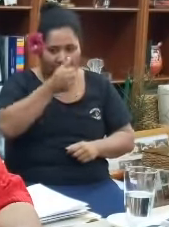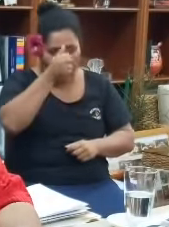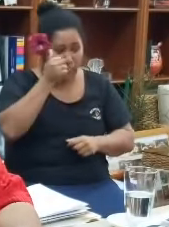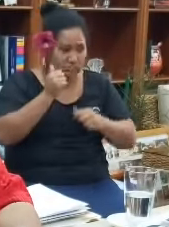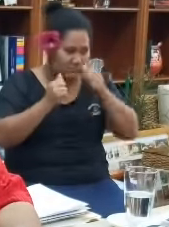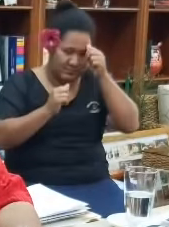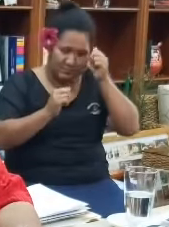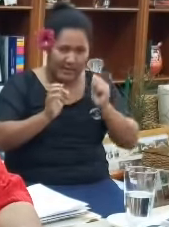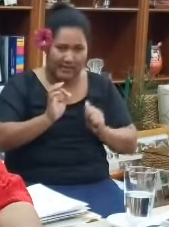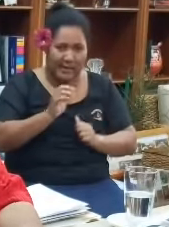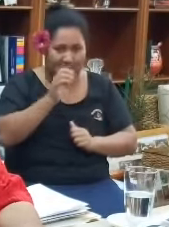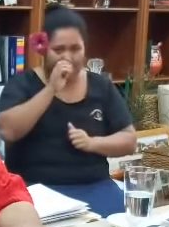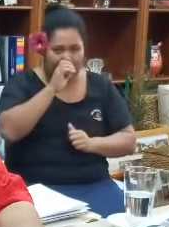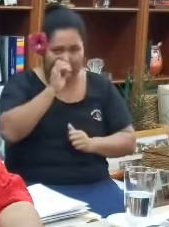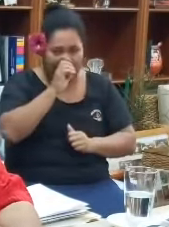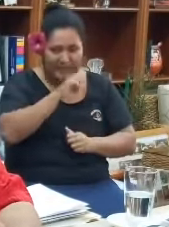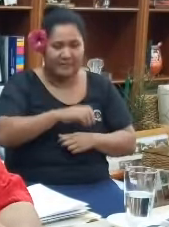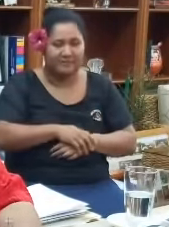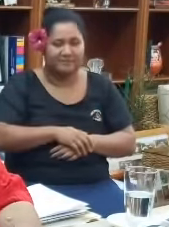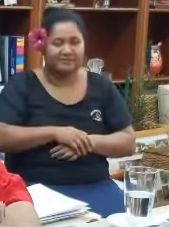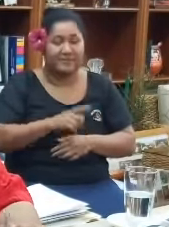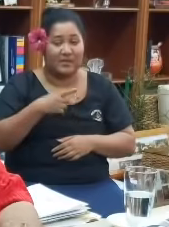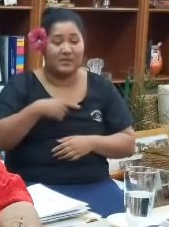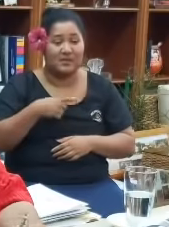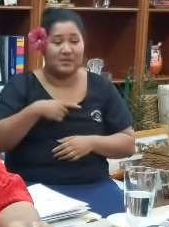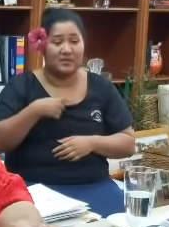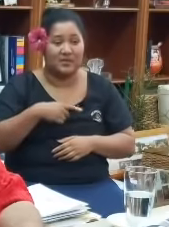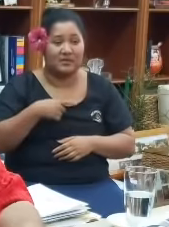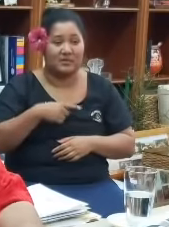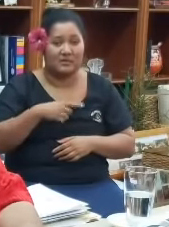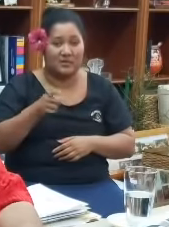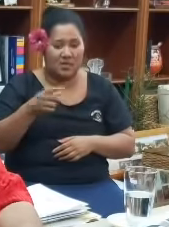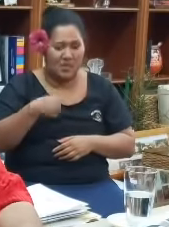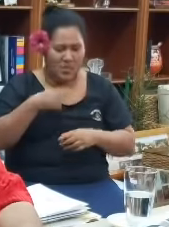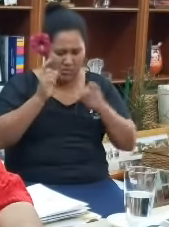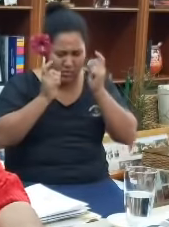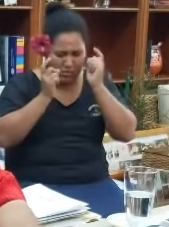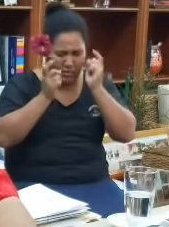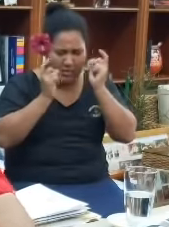Elifiamo elafo. La vangala na leo te popole ai.